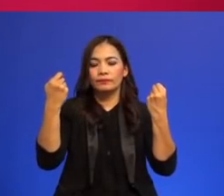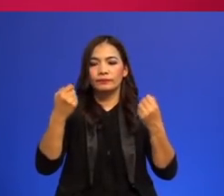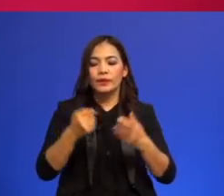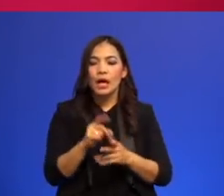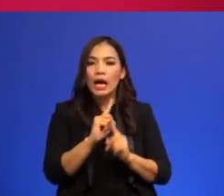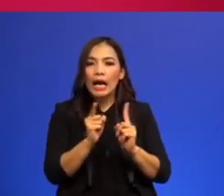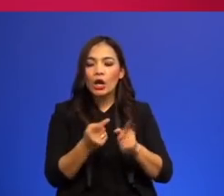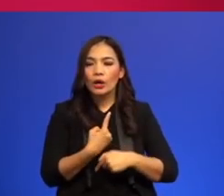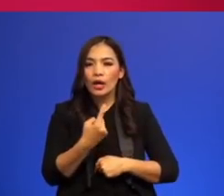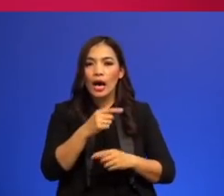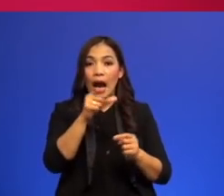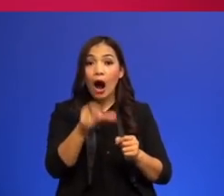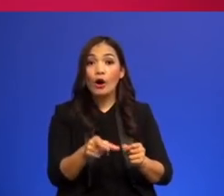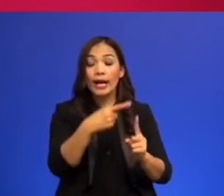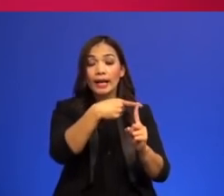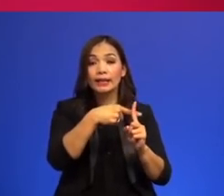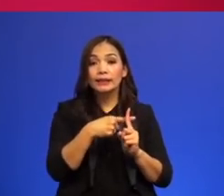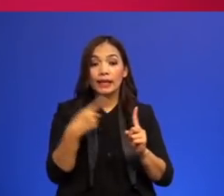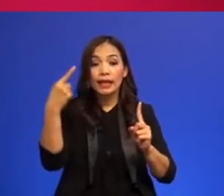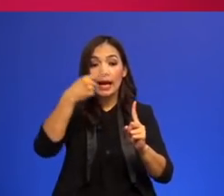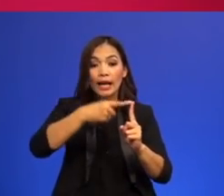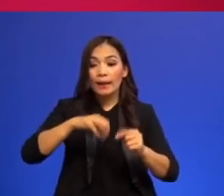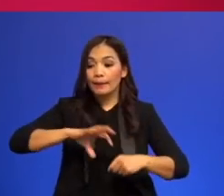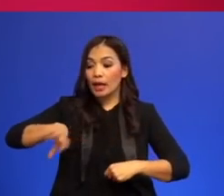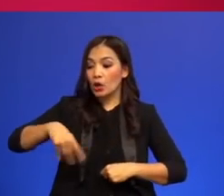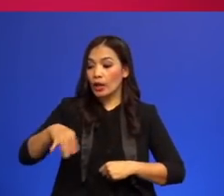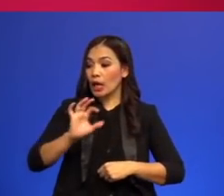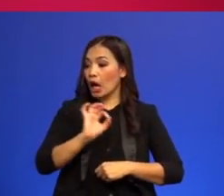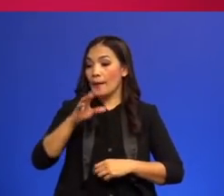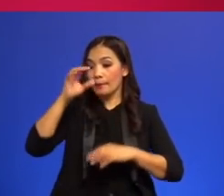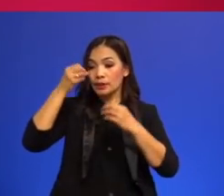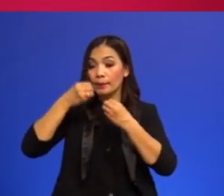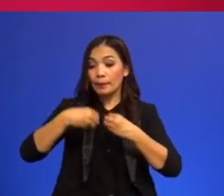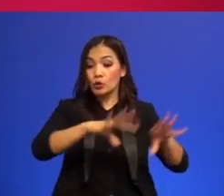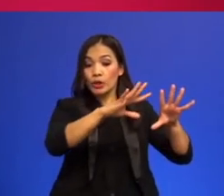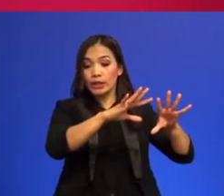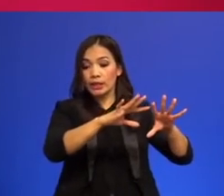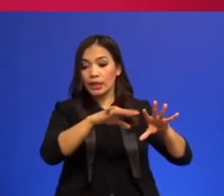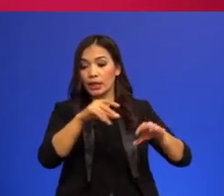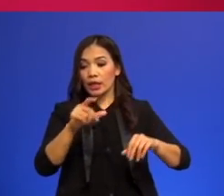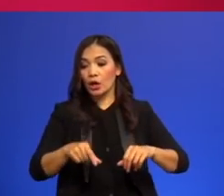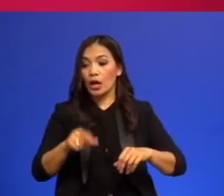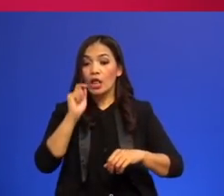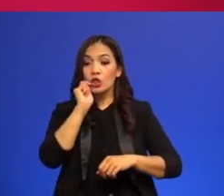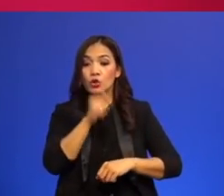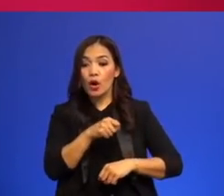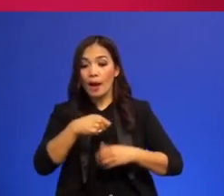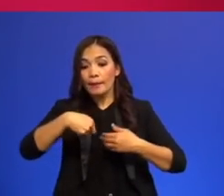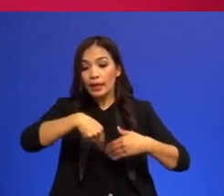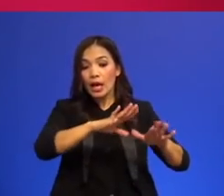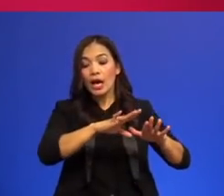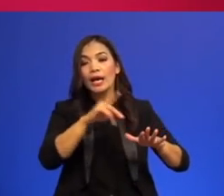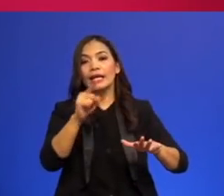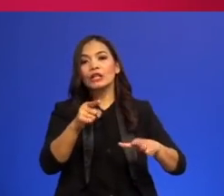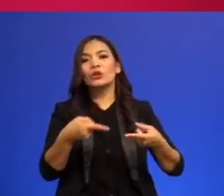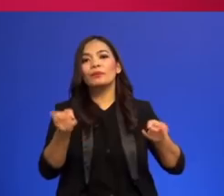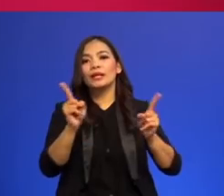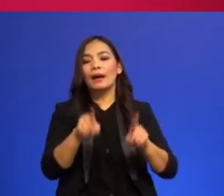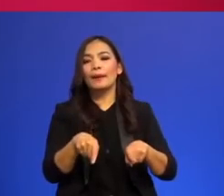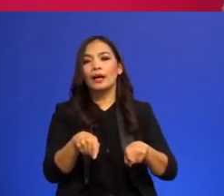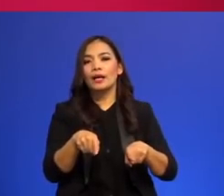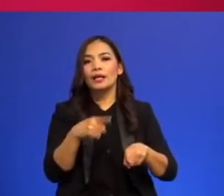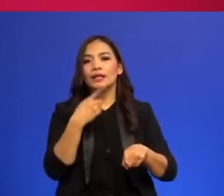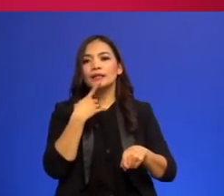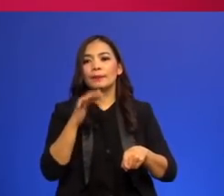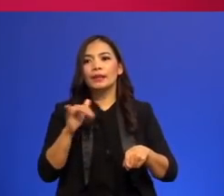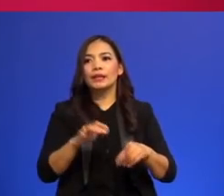Jadi kalau ada orang Kristen yang terhadap keluarganya sendiri tidak peduli, terhadap orang tua masa bodoh, itu kartu mati saudara,